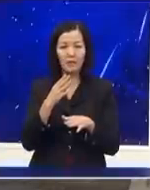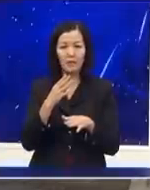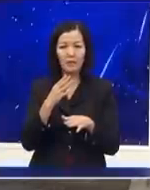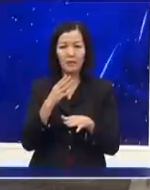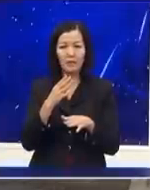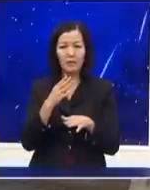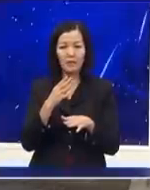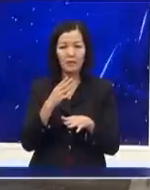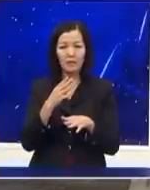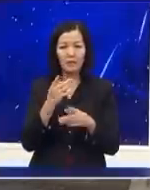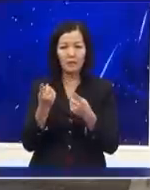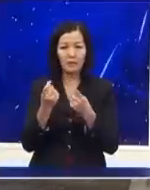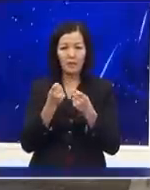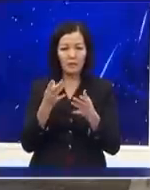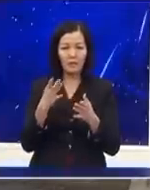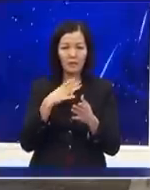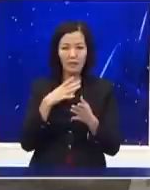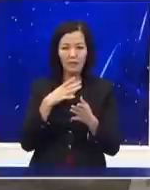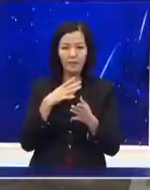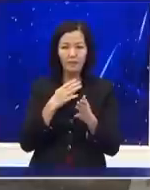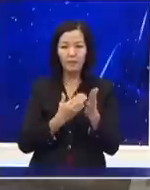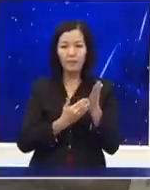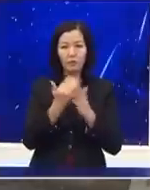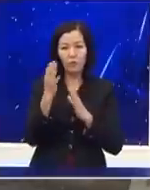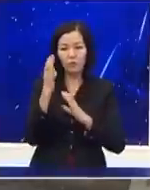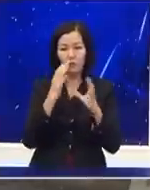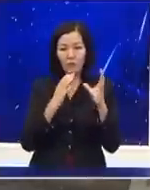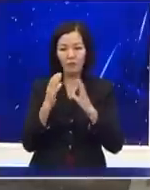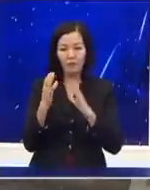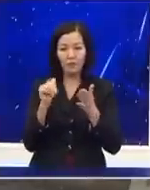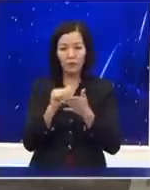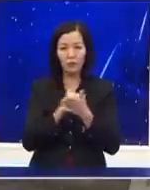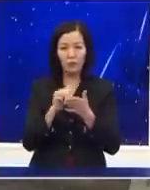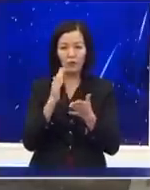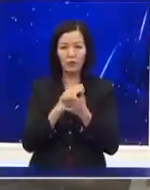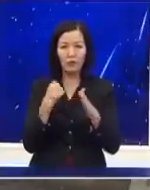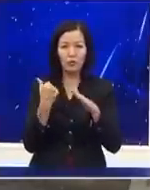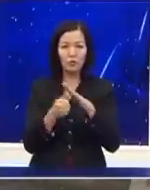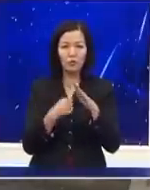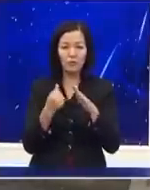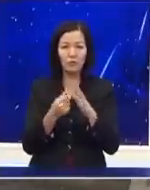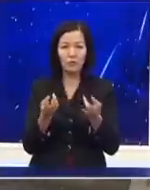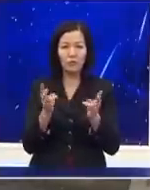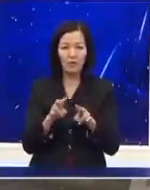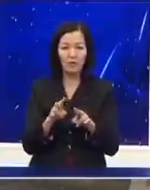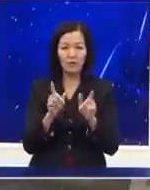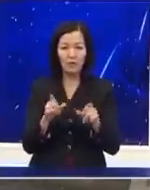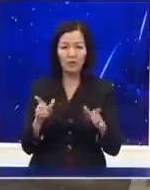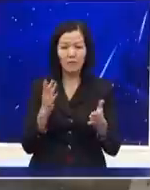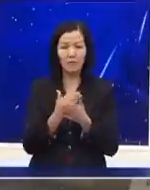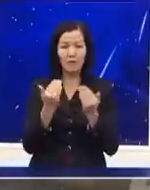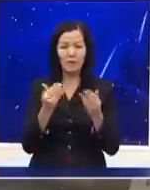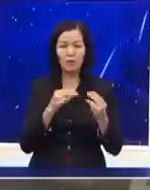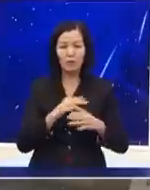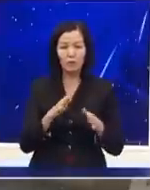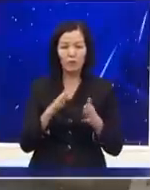кейбіреулеріне мен сұрағам, жоғары білімдері бар, дипломдары бар, но жұмыс жүр. Қазір осы жерге кеп, жұмыс орнын